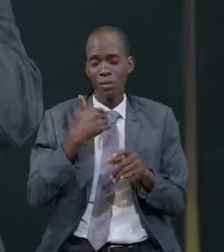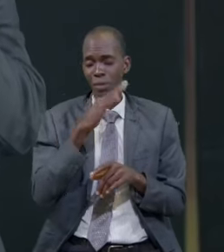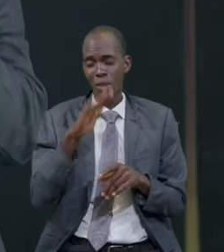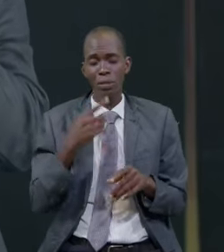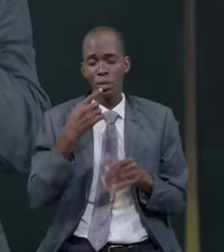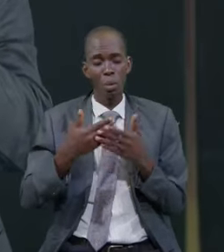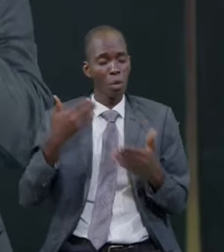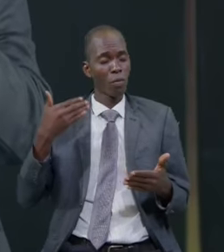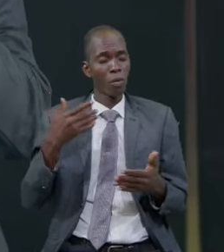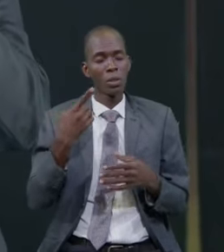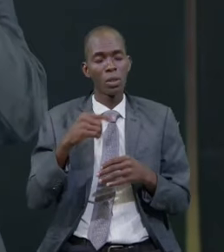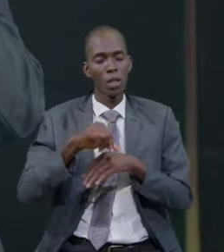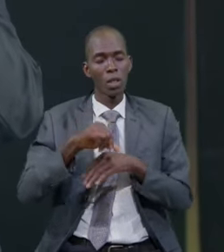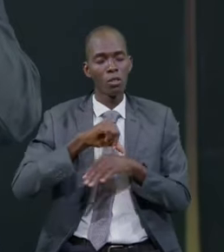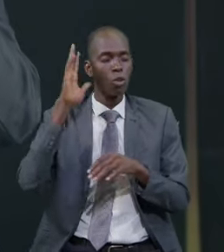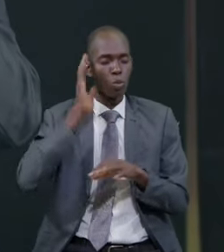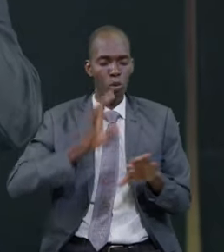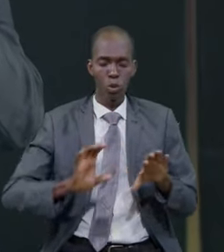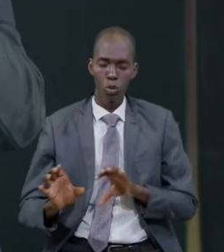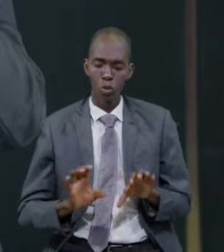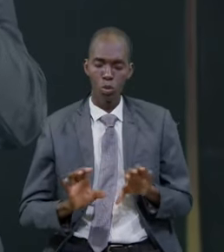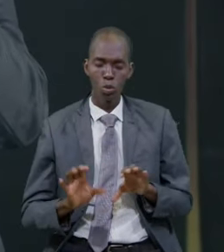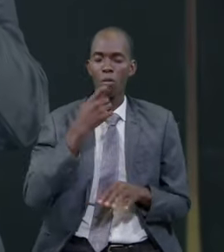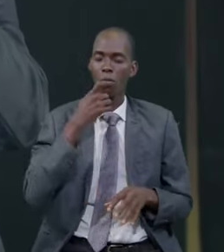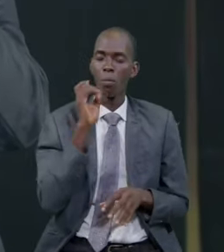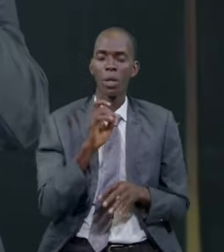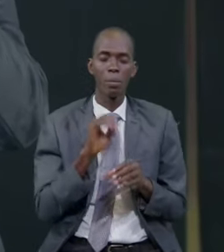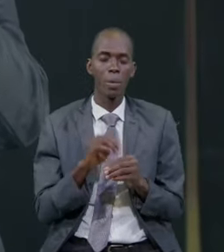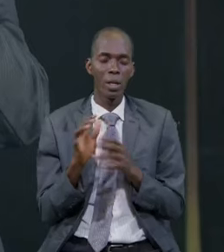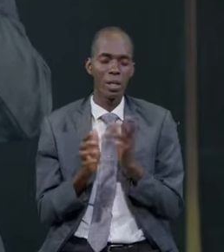l'onction va exécuter ses commandements.